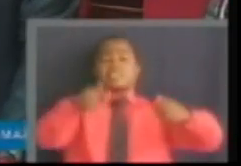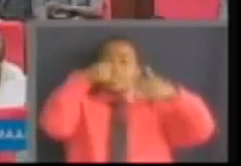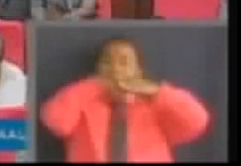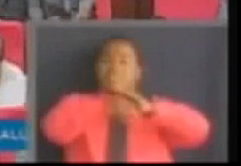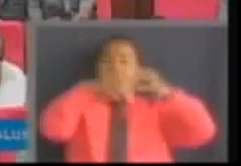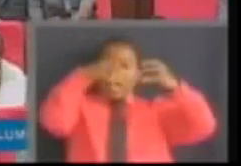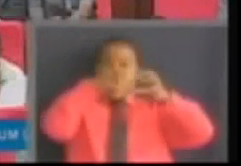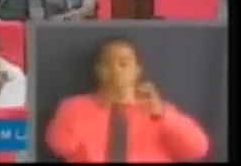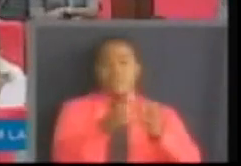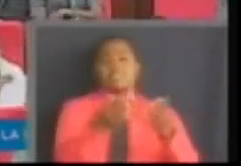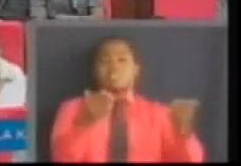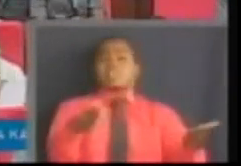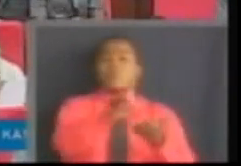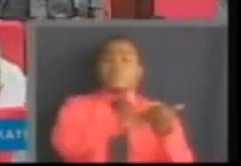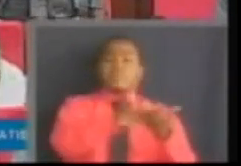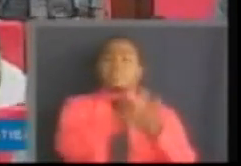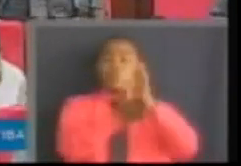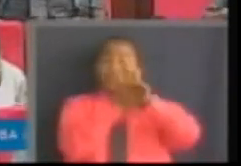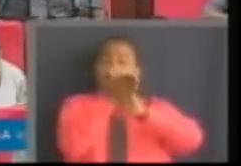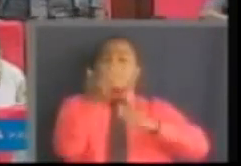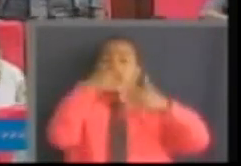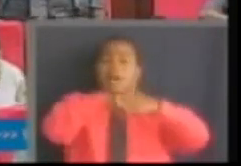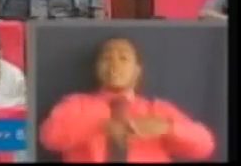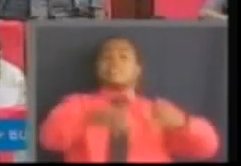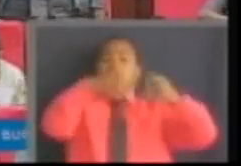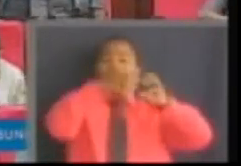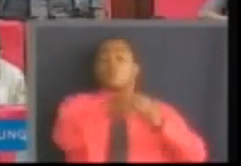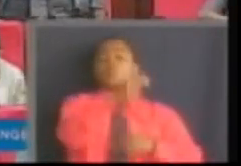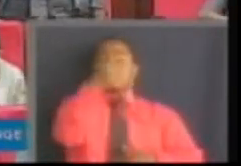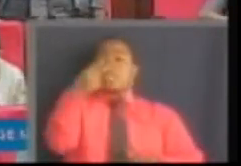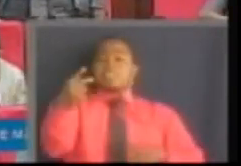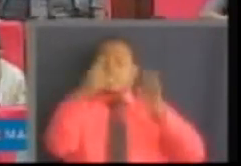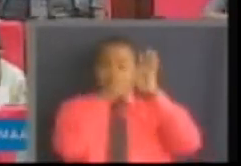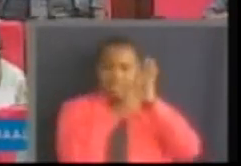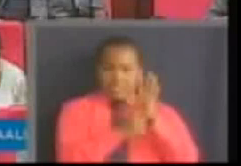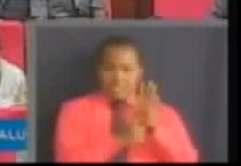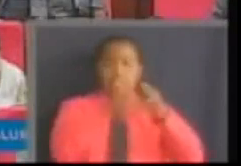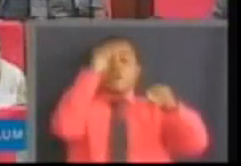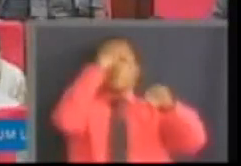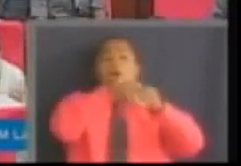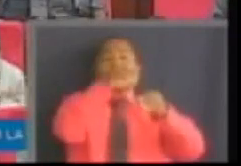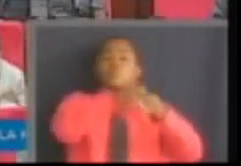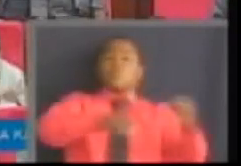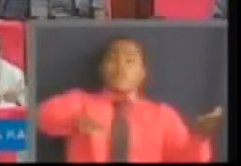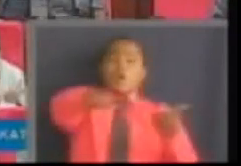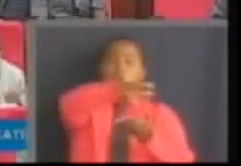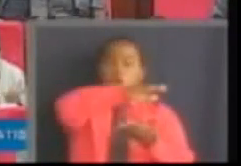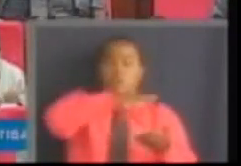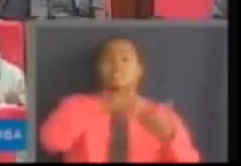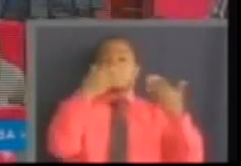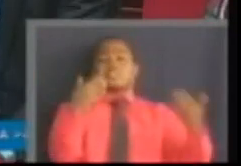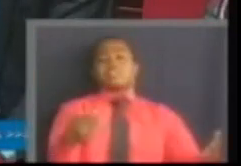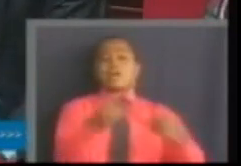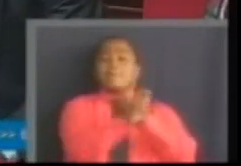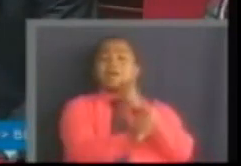Kwa msingi unaanzia kwenye kifungu cha 26 cha sheria mbadiliko ya katiba, ni wajumbe wote. Kwa hiyo marekebisho